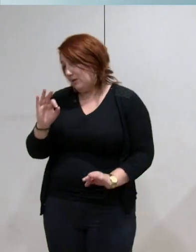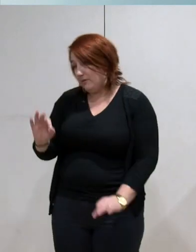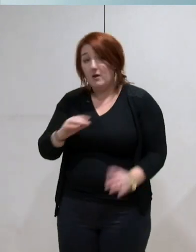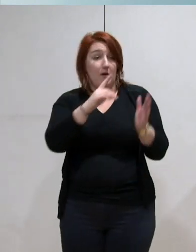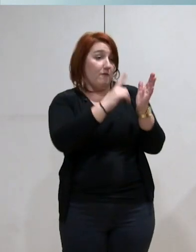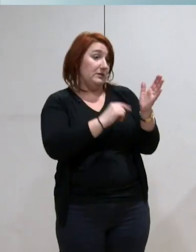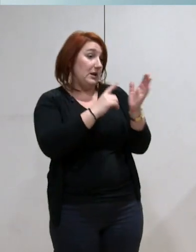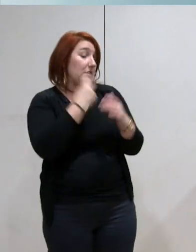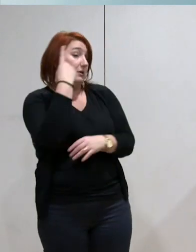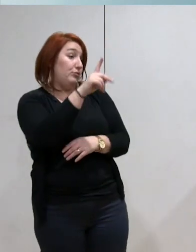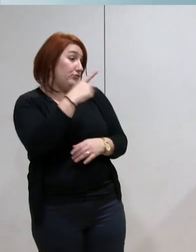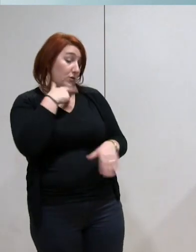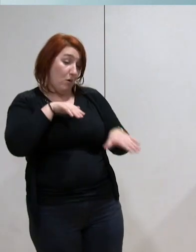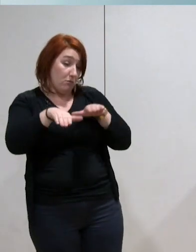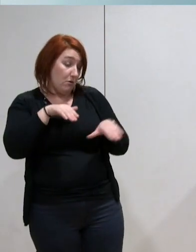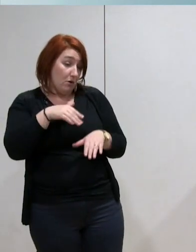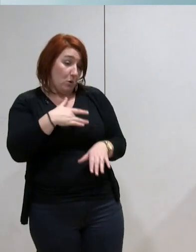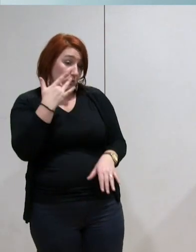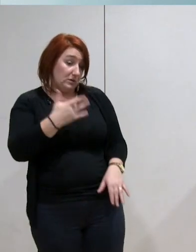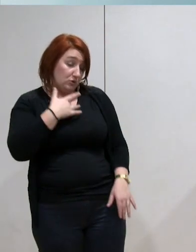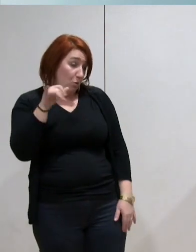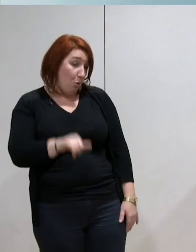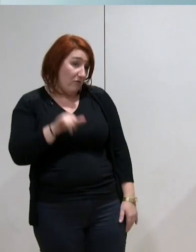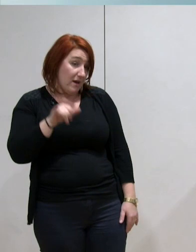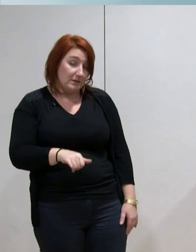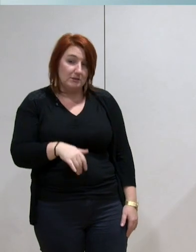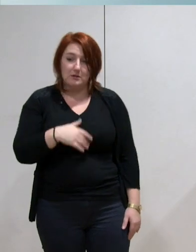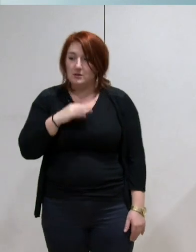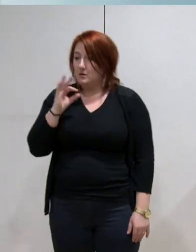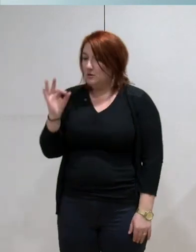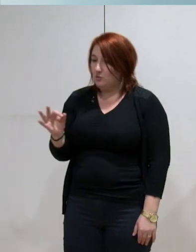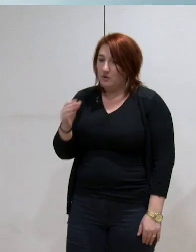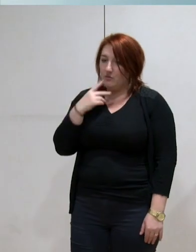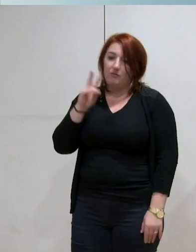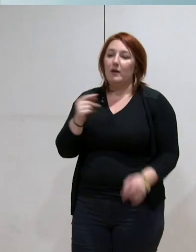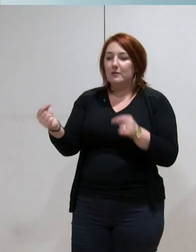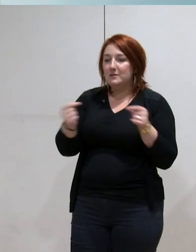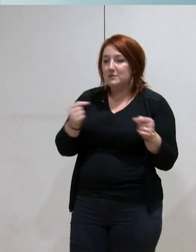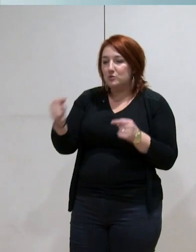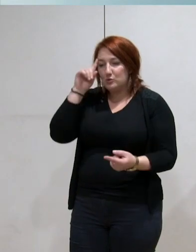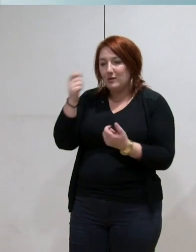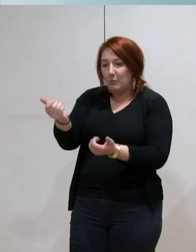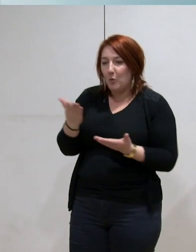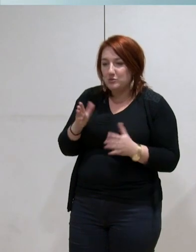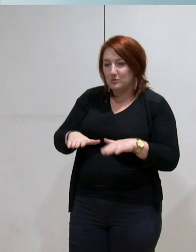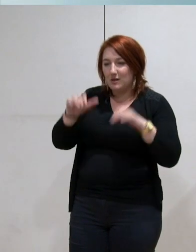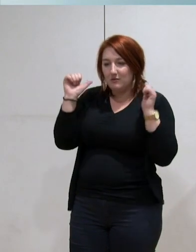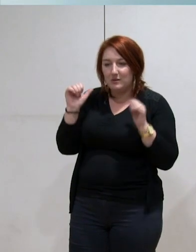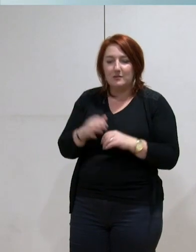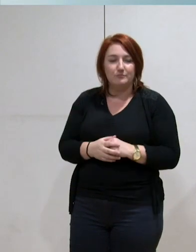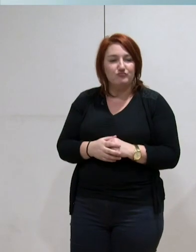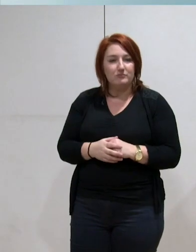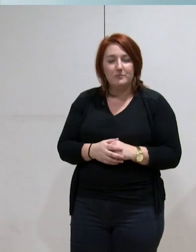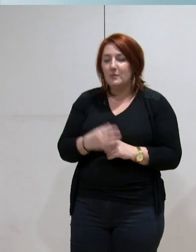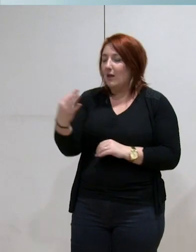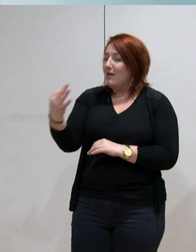que vous prélevez tout comme ça effectivement ça évite la discussion sur les propositions et sur utilisation de l'argent public on dit juste qu'on